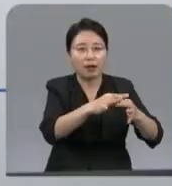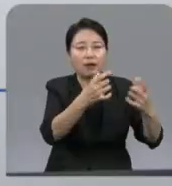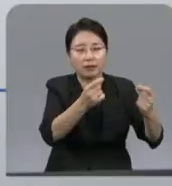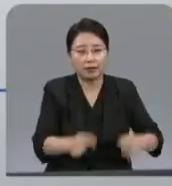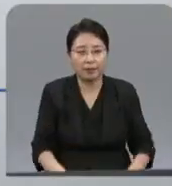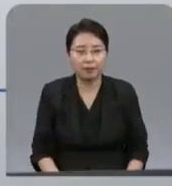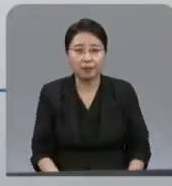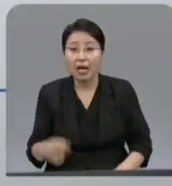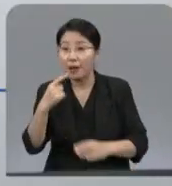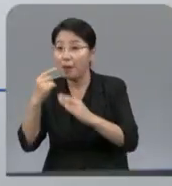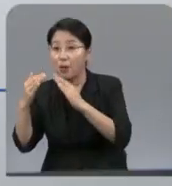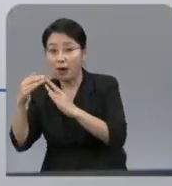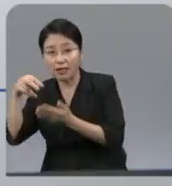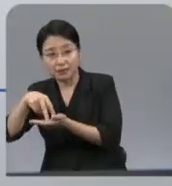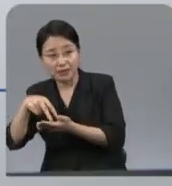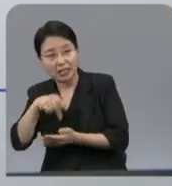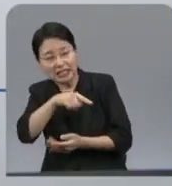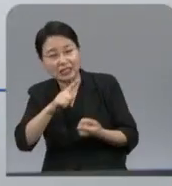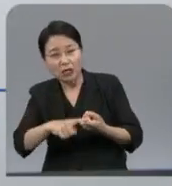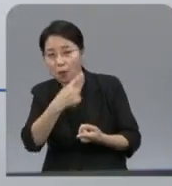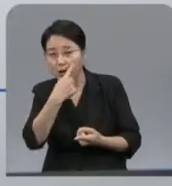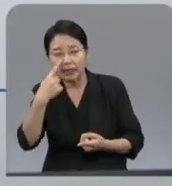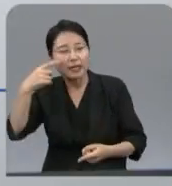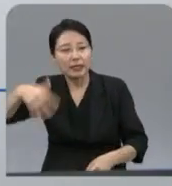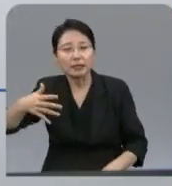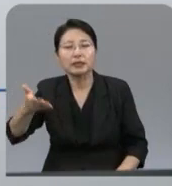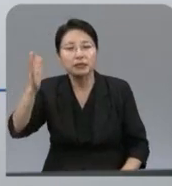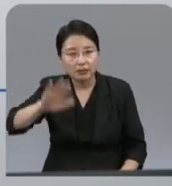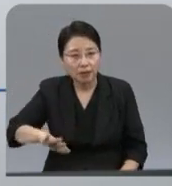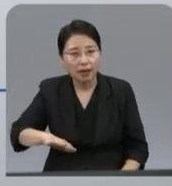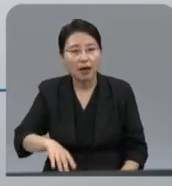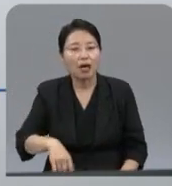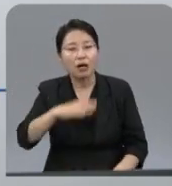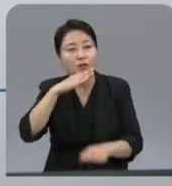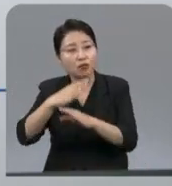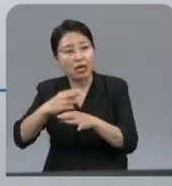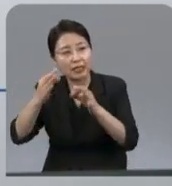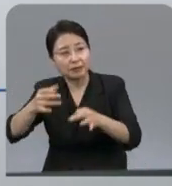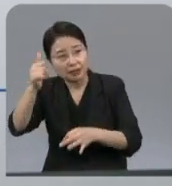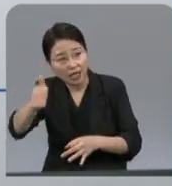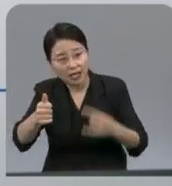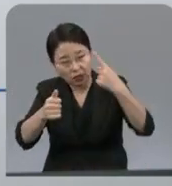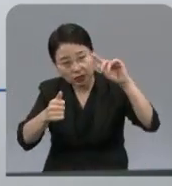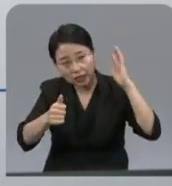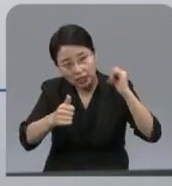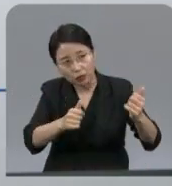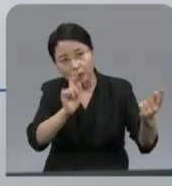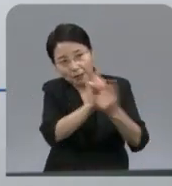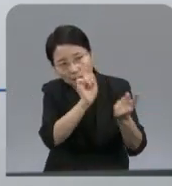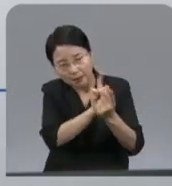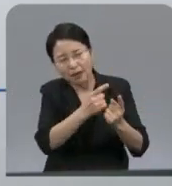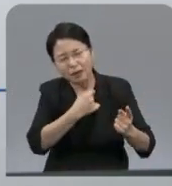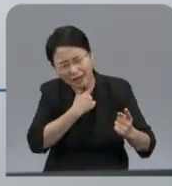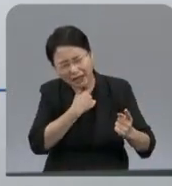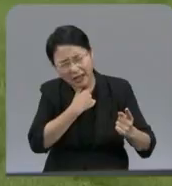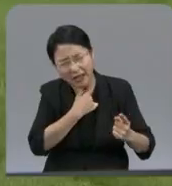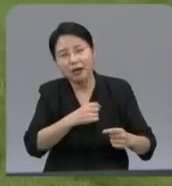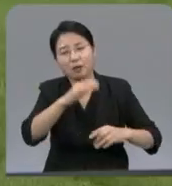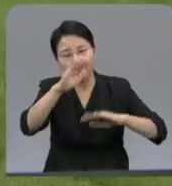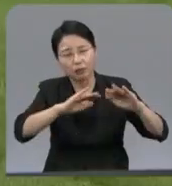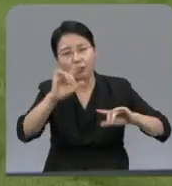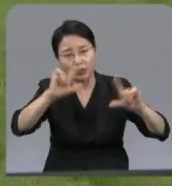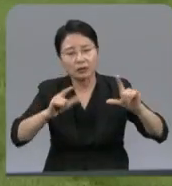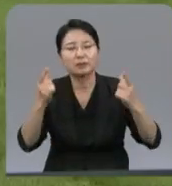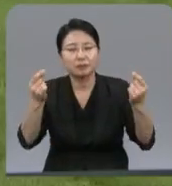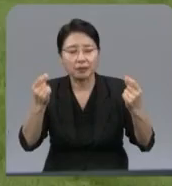отказались подтвердить данное сообщение напомнив лишь о наличии данных которые подтверждают